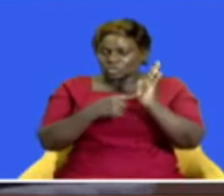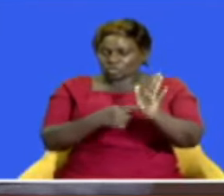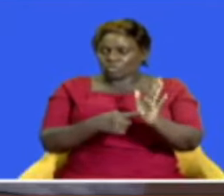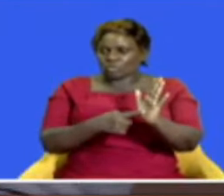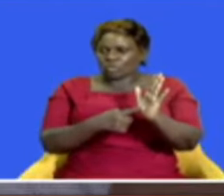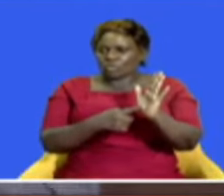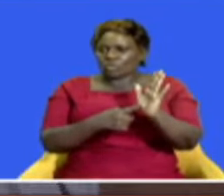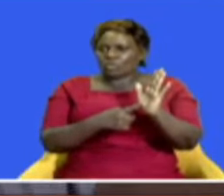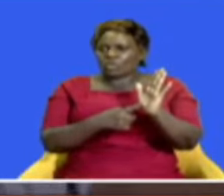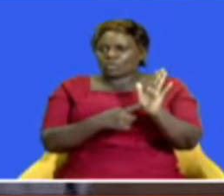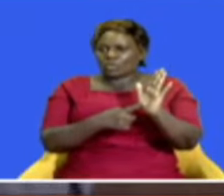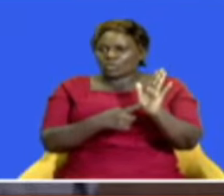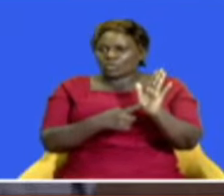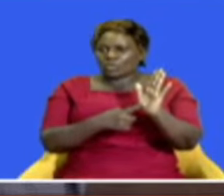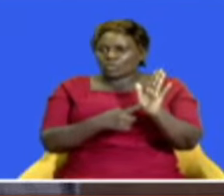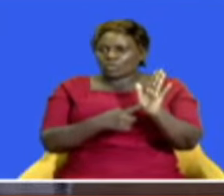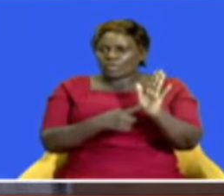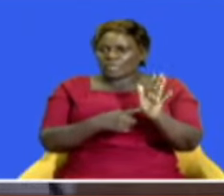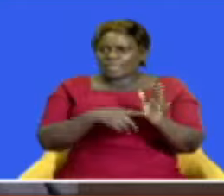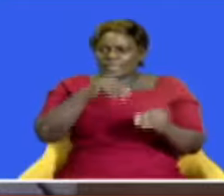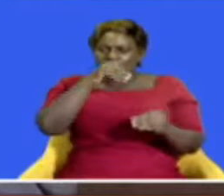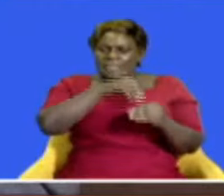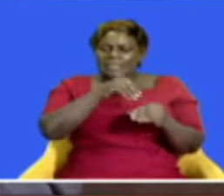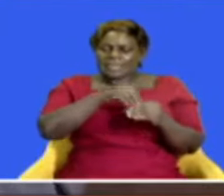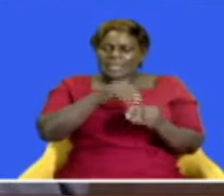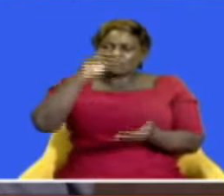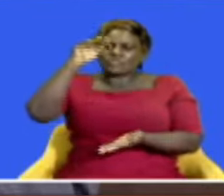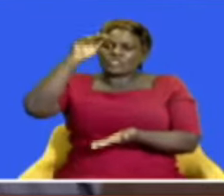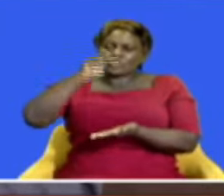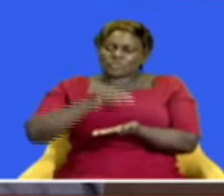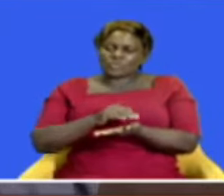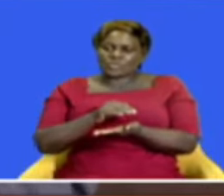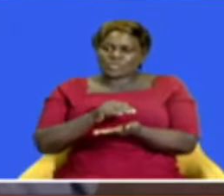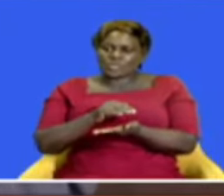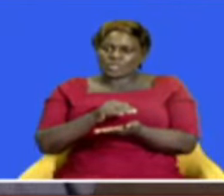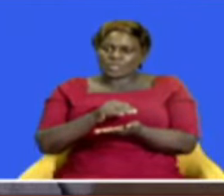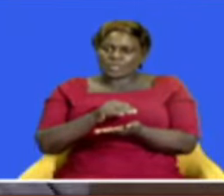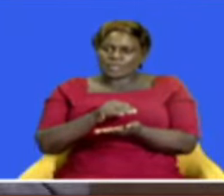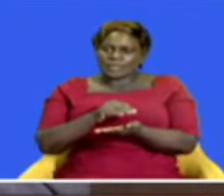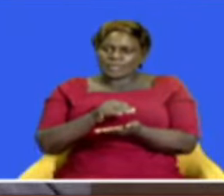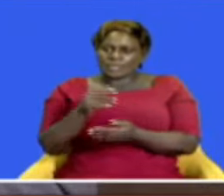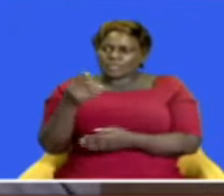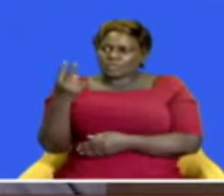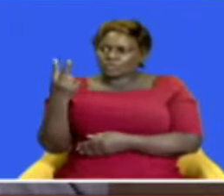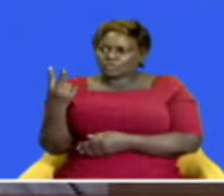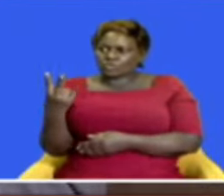kwamba mapato ya Wakenya yamepungua na hadi